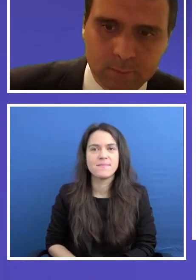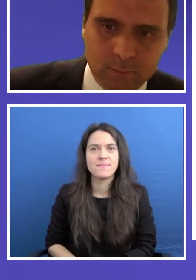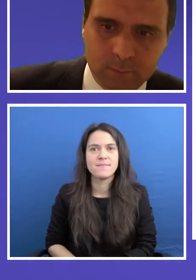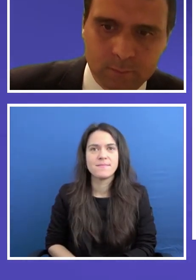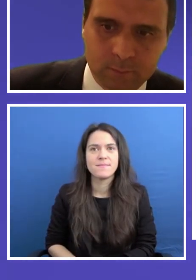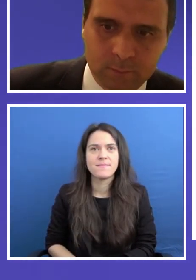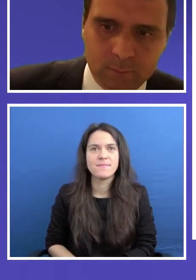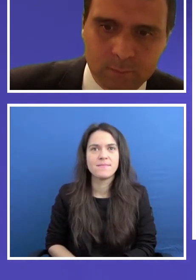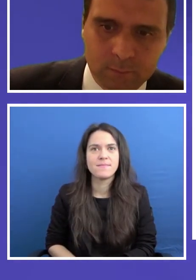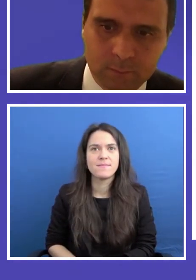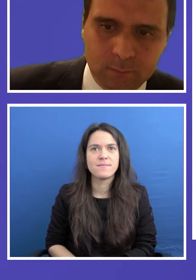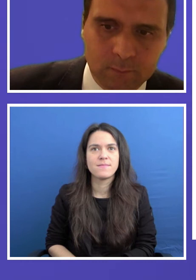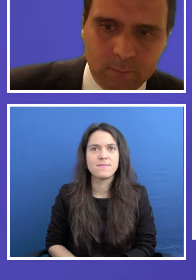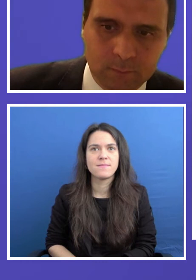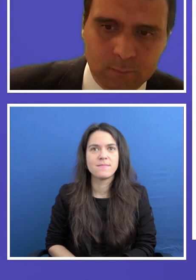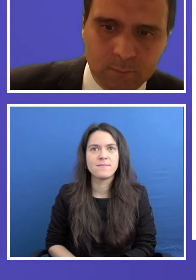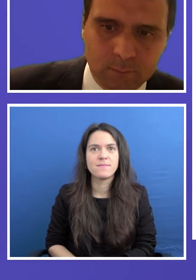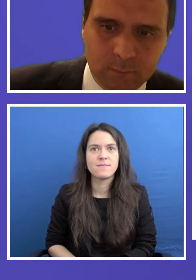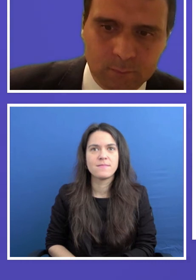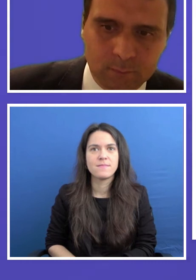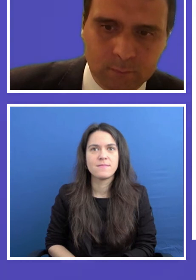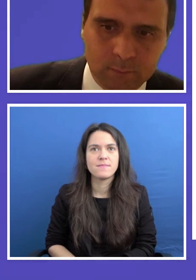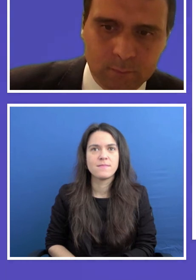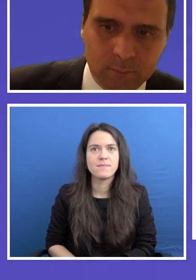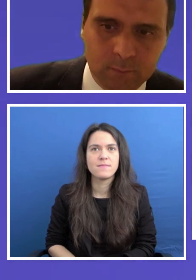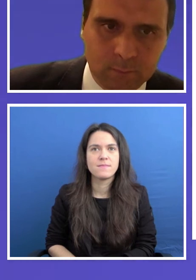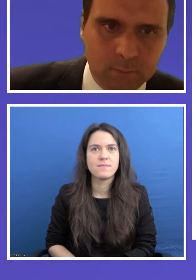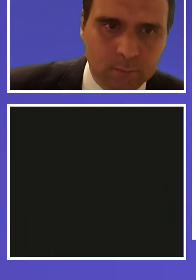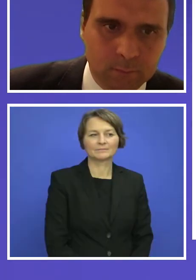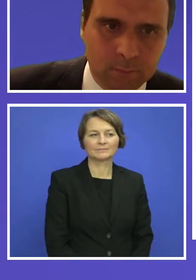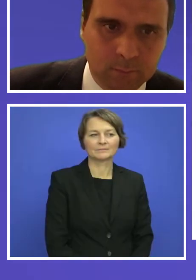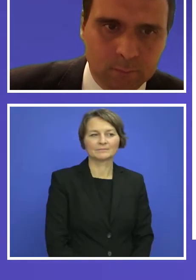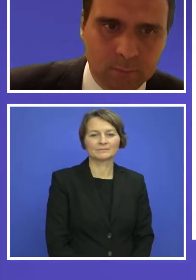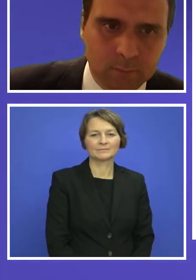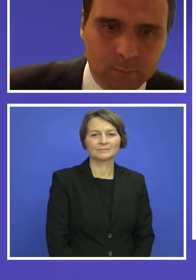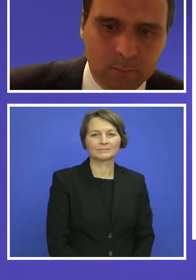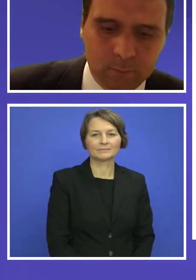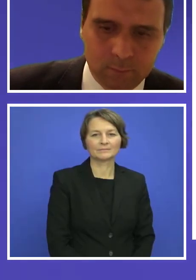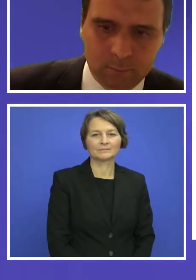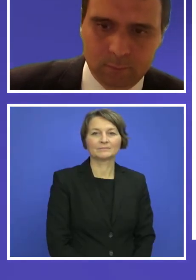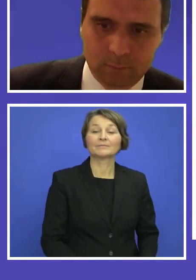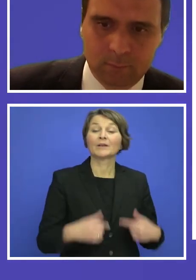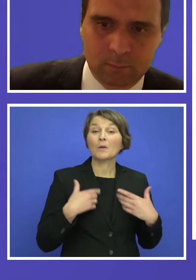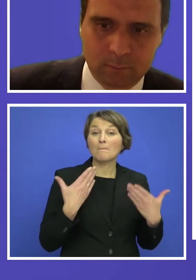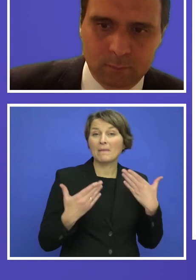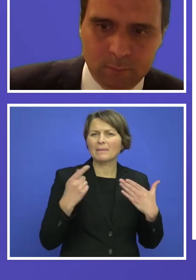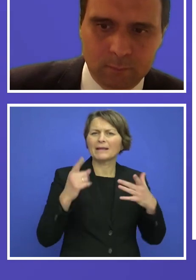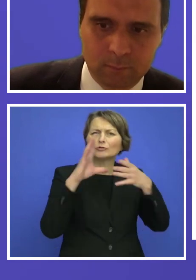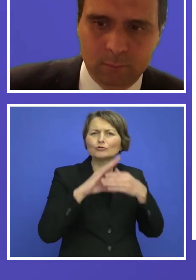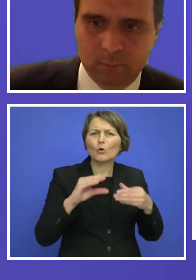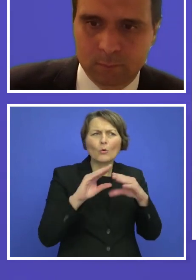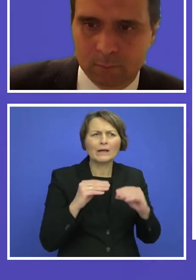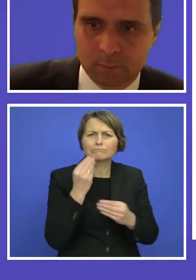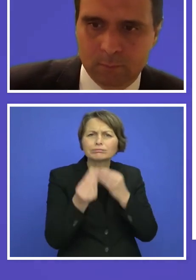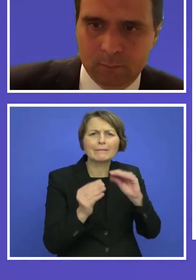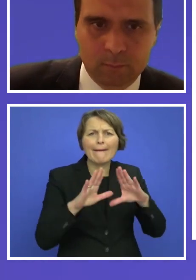تبقى موجوده لتصحيح صوره المراه. احنا عايزين ونبدا نشارك الناس، يعني الجمهور نفسه، انت عايز تشوف المراه ايه في وسائل الاعلام،